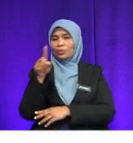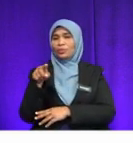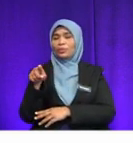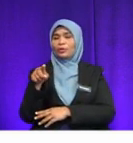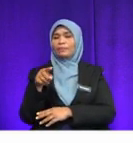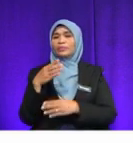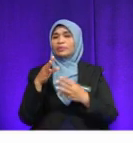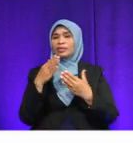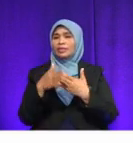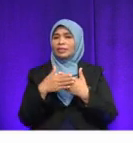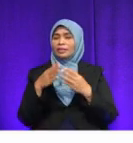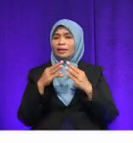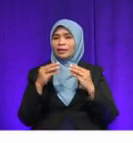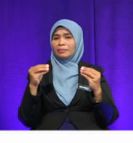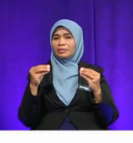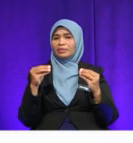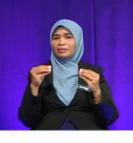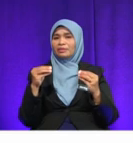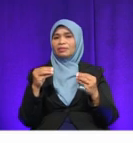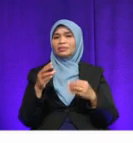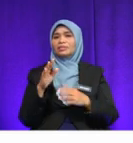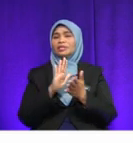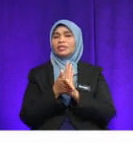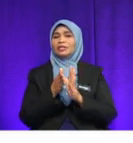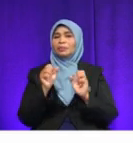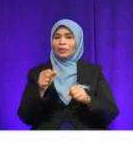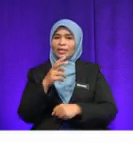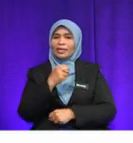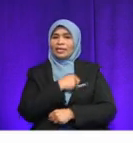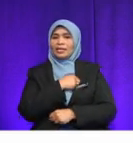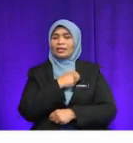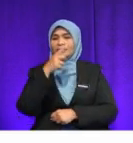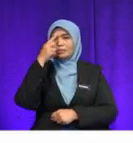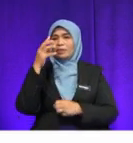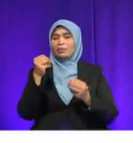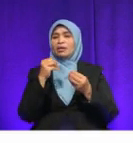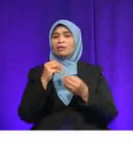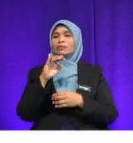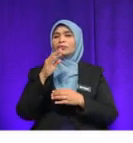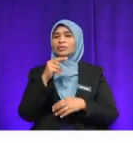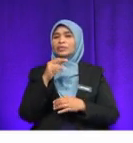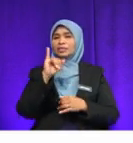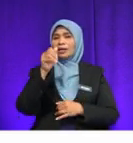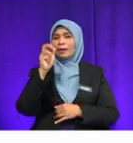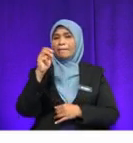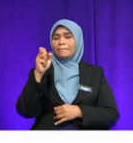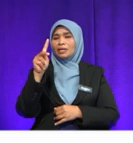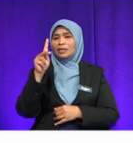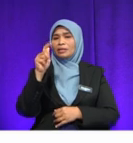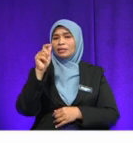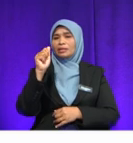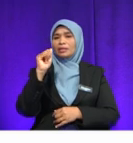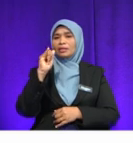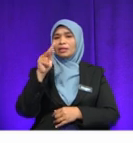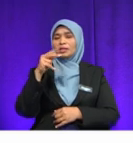dah waktu Zuhur tuh boleh lihat sekarang saya enak jamak takhir tersebut kita niat sama juga waktu yang